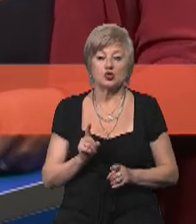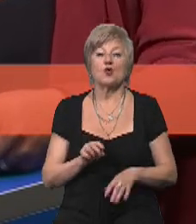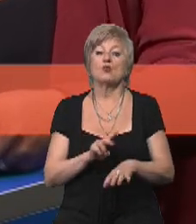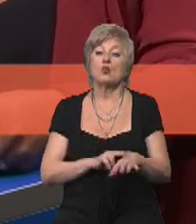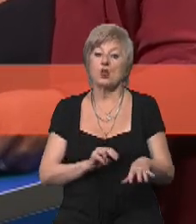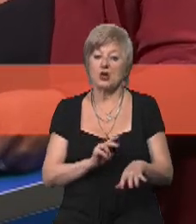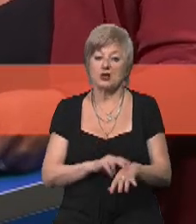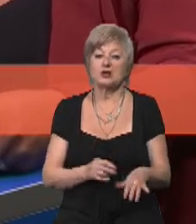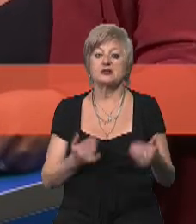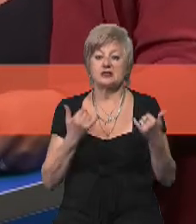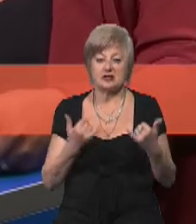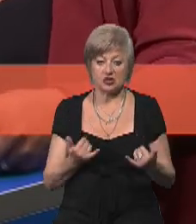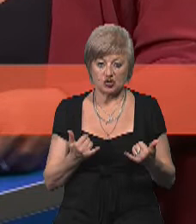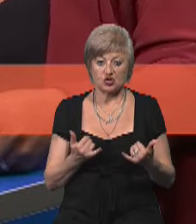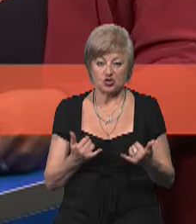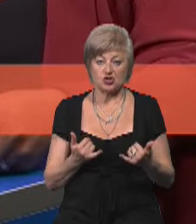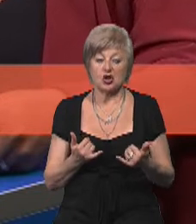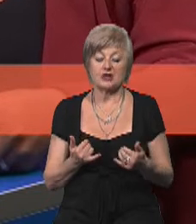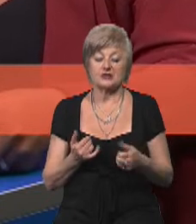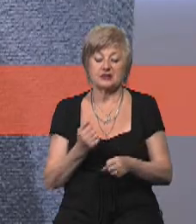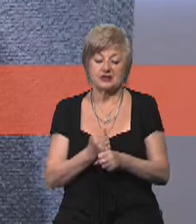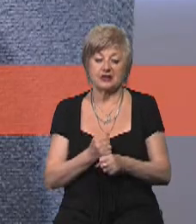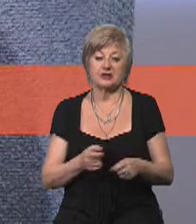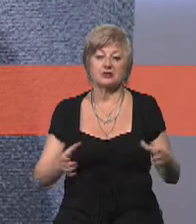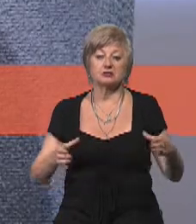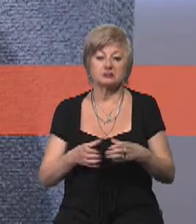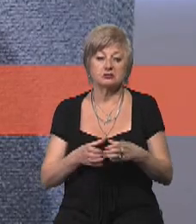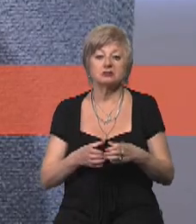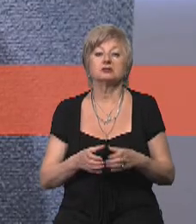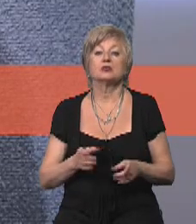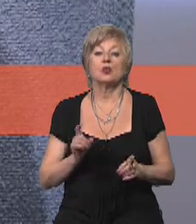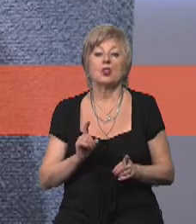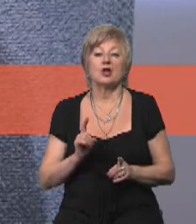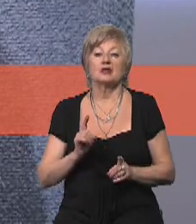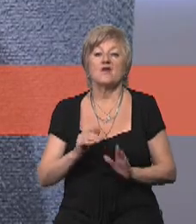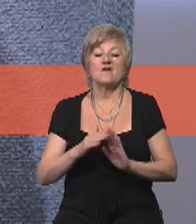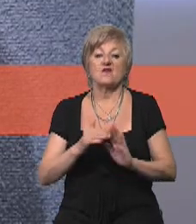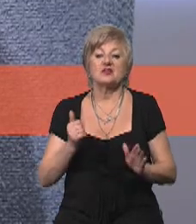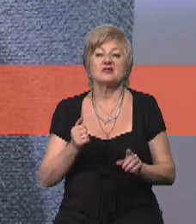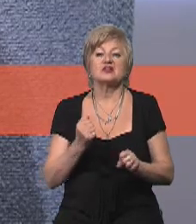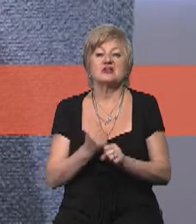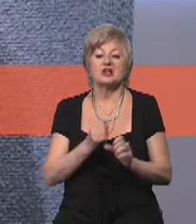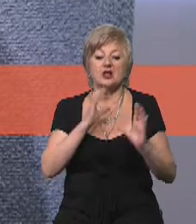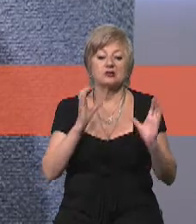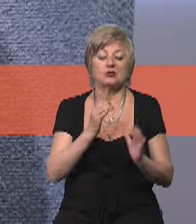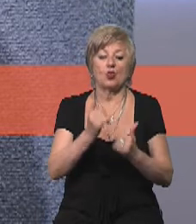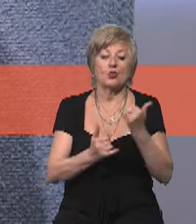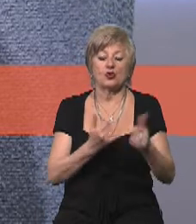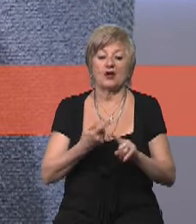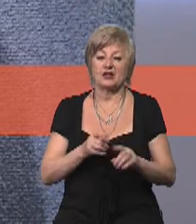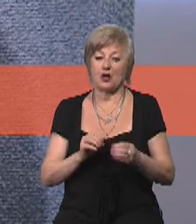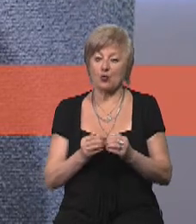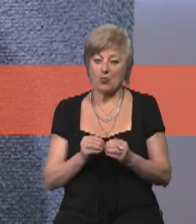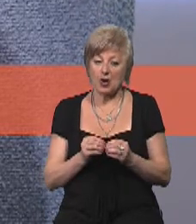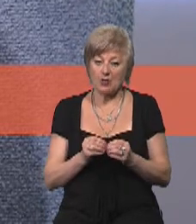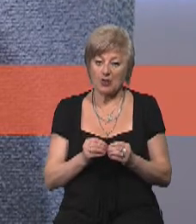поліції зараз формується спецпідрозділ «Поліна», який покликаний саме опікуватися цією проблематикою